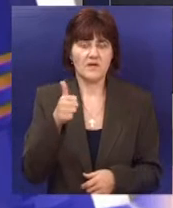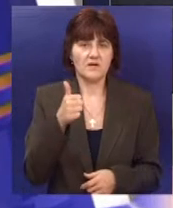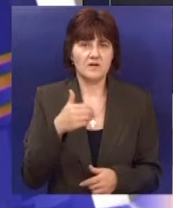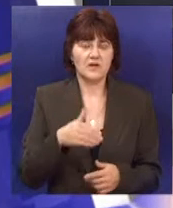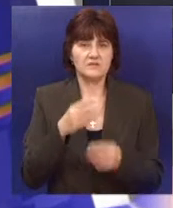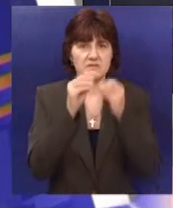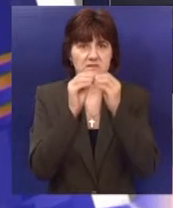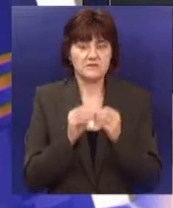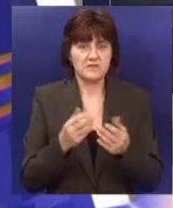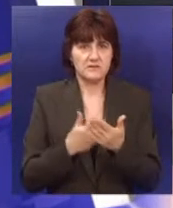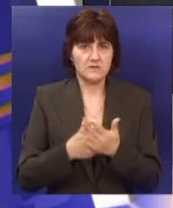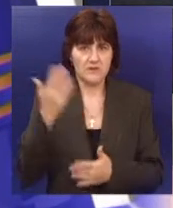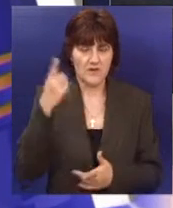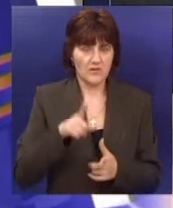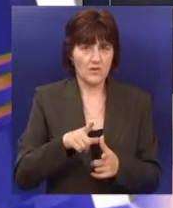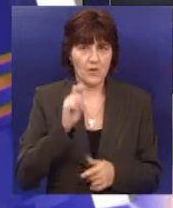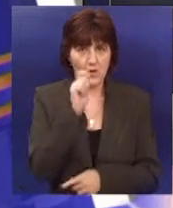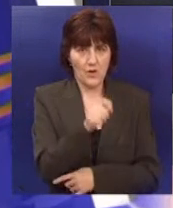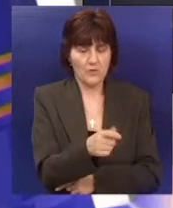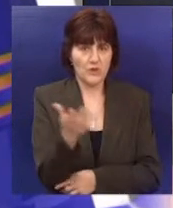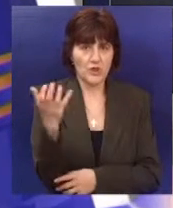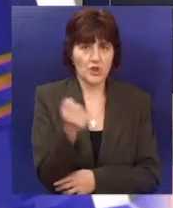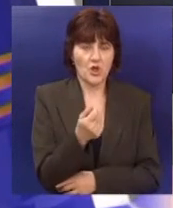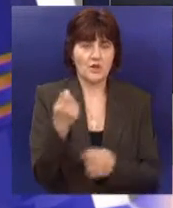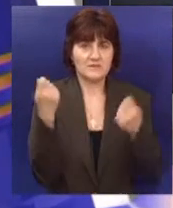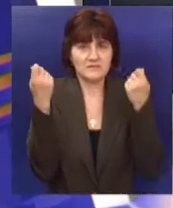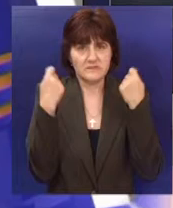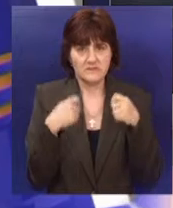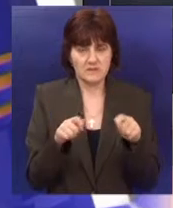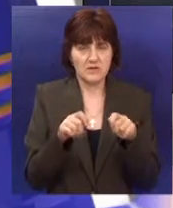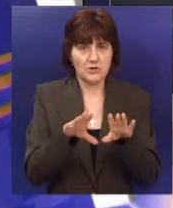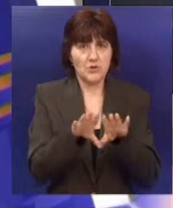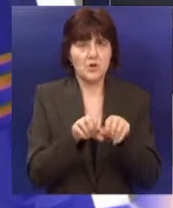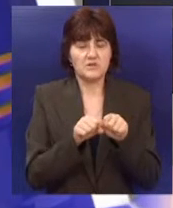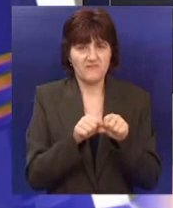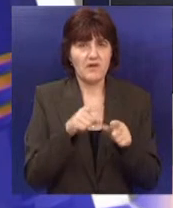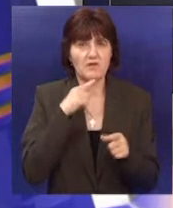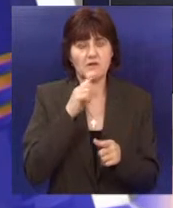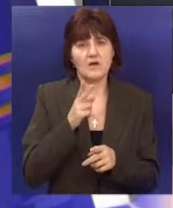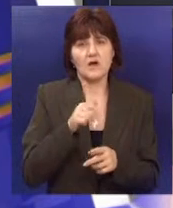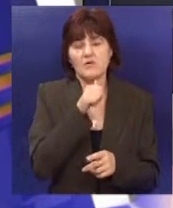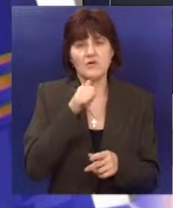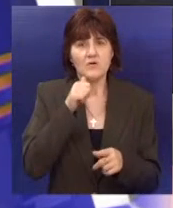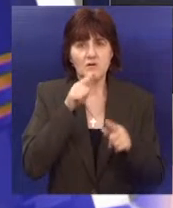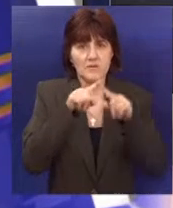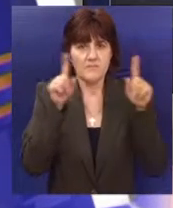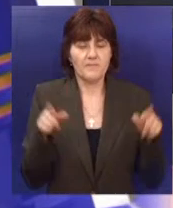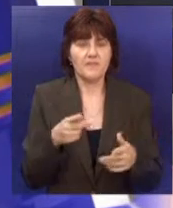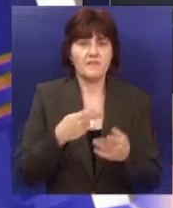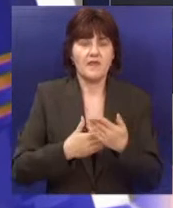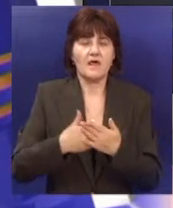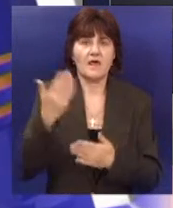Na 11. vanrednoj sednici Skupštine grada odbornici su izglasali donošenje zaključka o usvajanju elaborata o opravdanosti